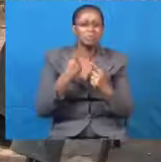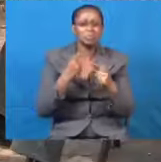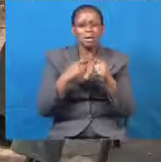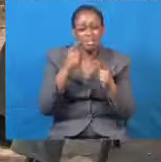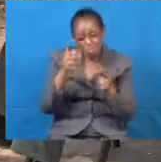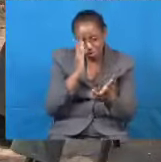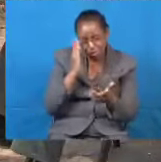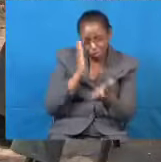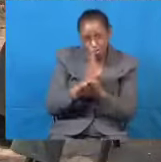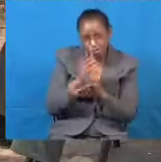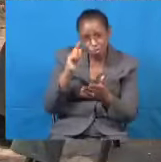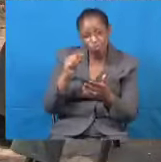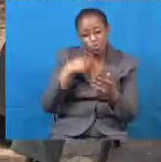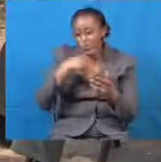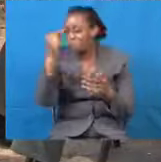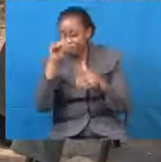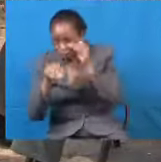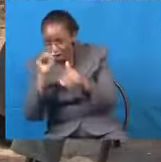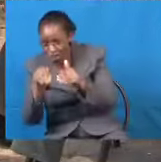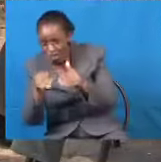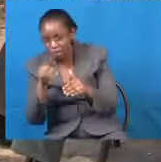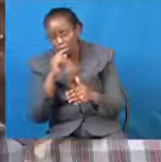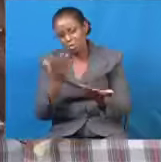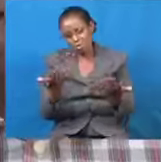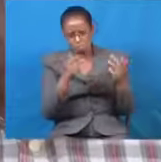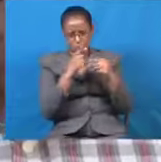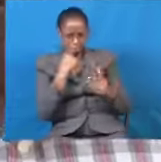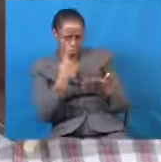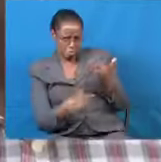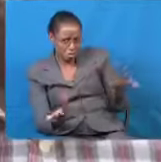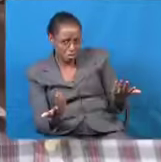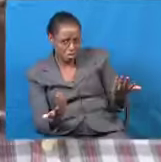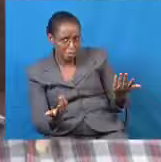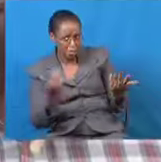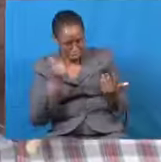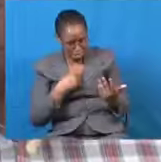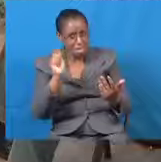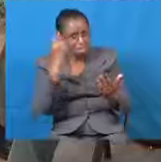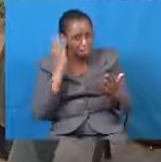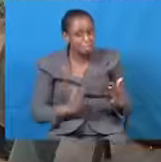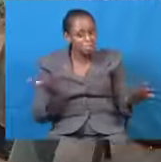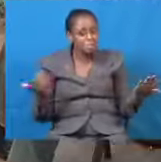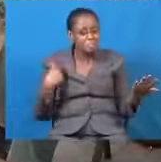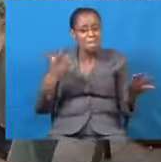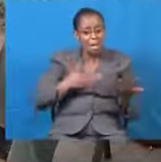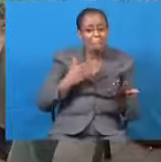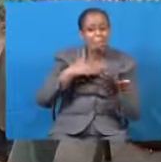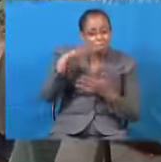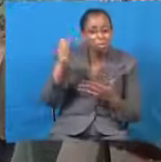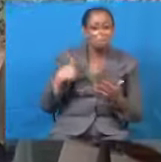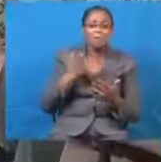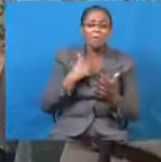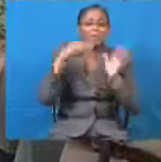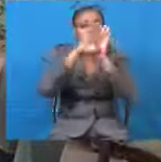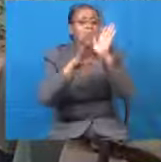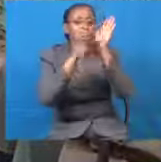zote, hiyo siku unahakiki utaamka na utainda kufu. Aaaa, unashama nini mwanangu? Mwanake, mimi ni mkenya,